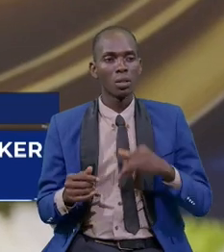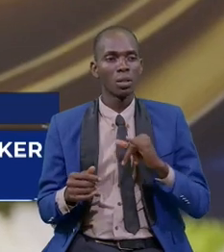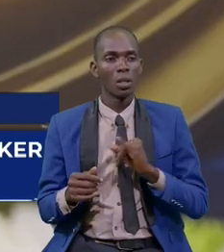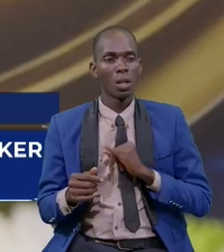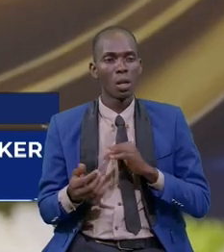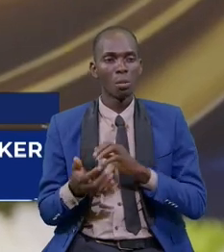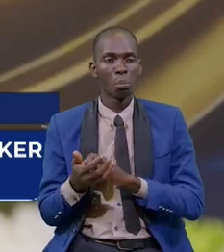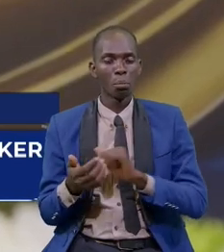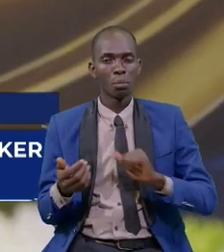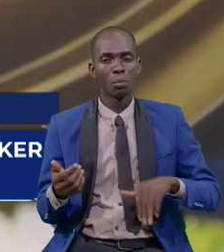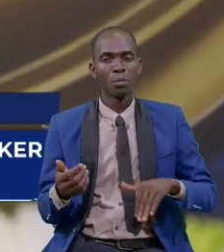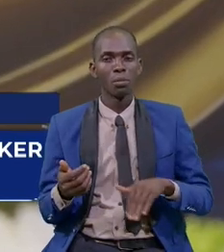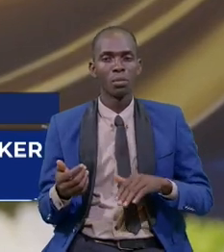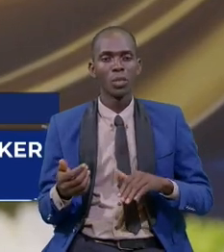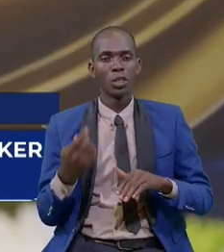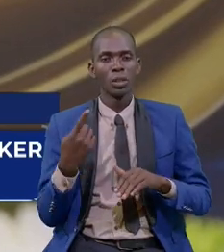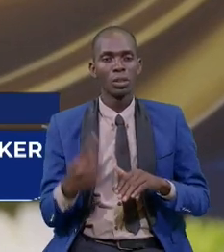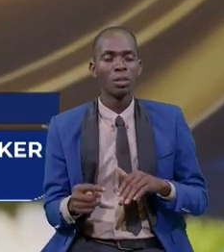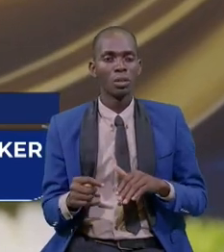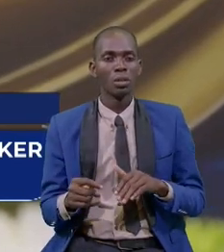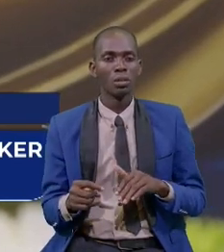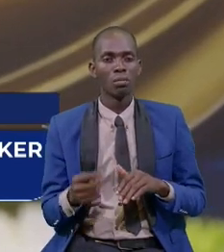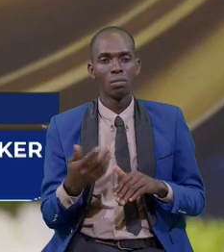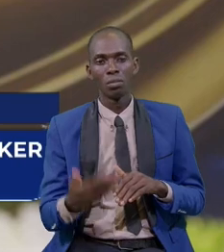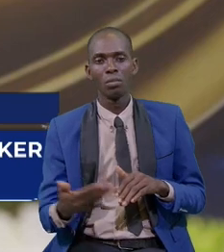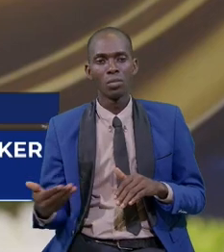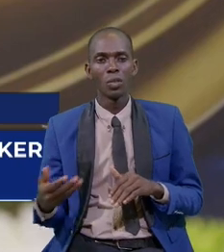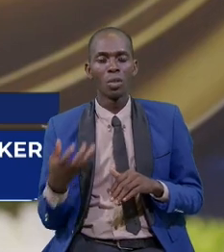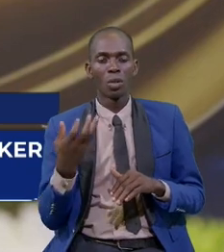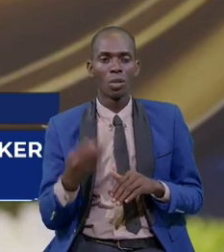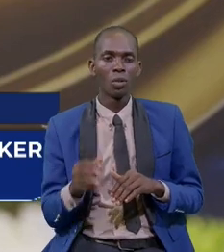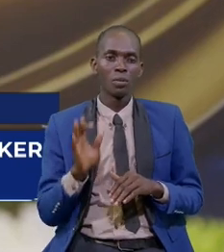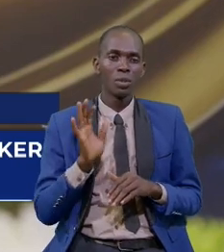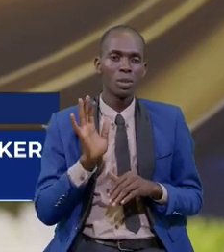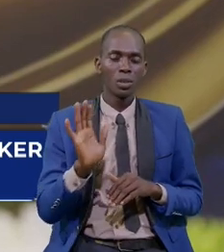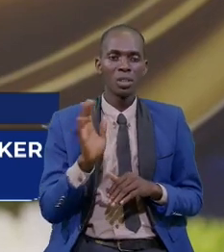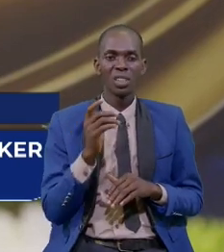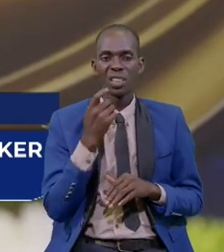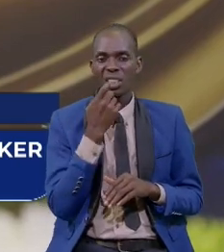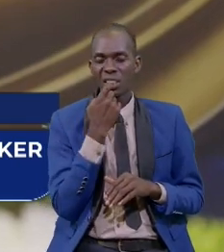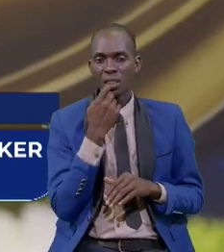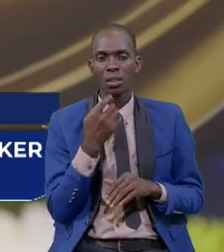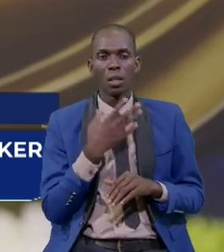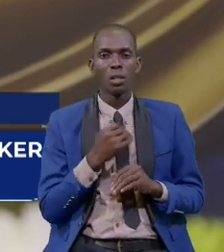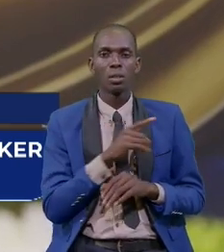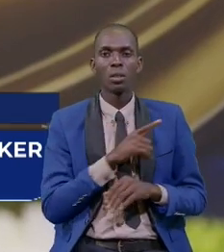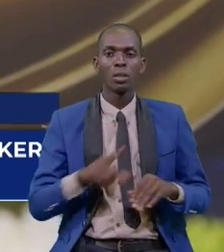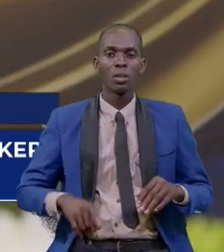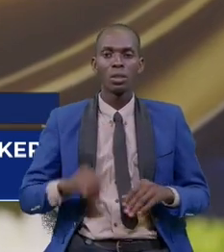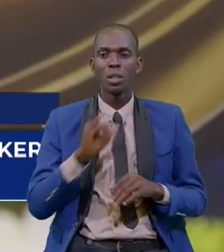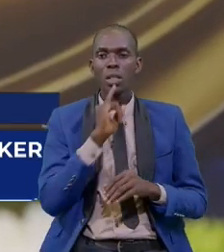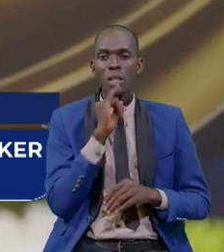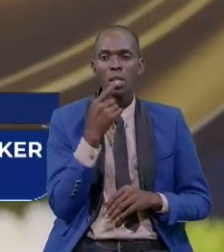j'arrachais de ses dents la proie. J'arrachais de ses dents la proie. Et le Saint de nous